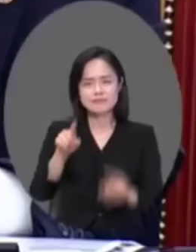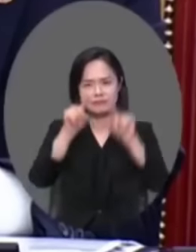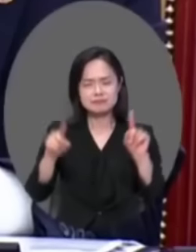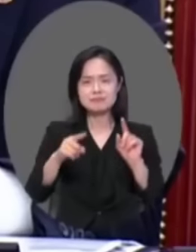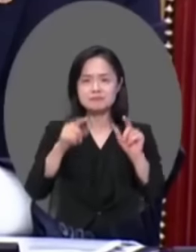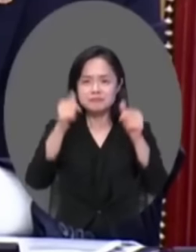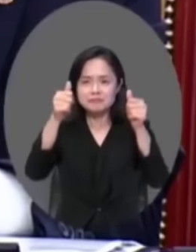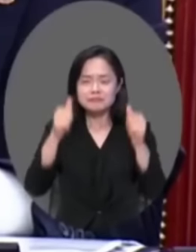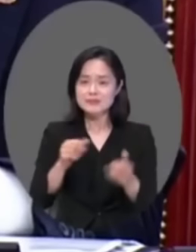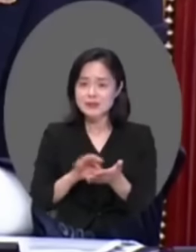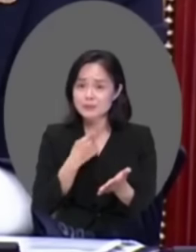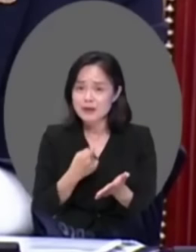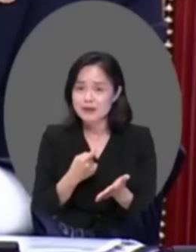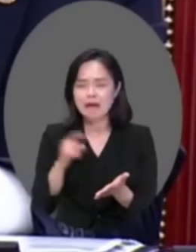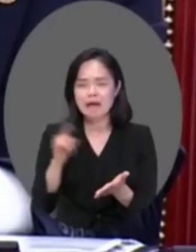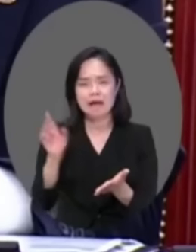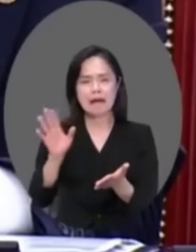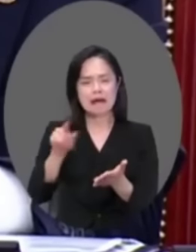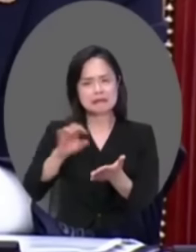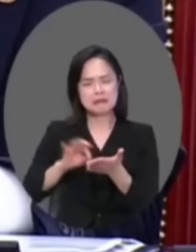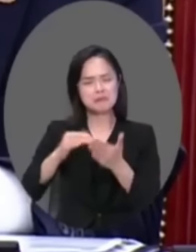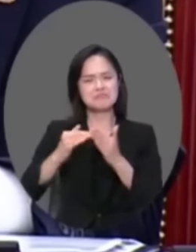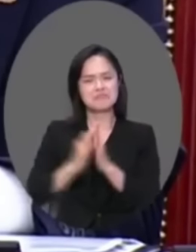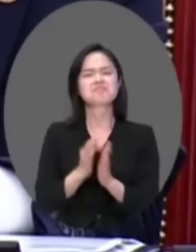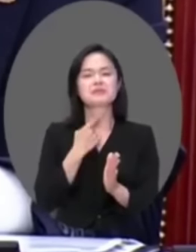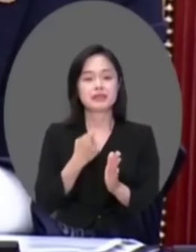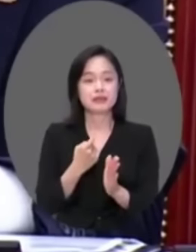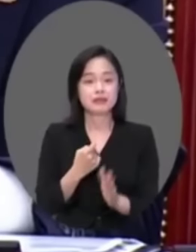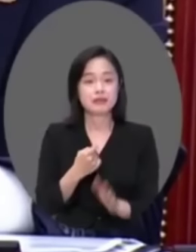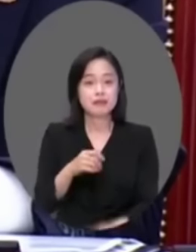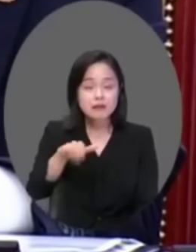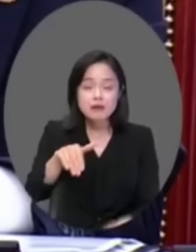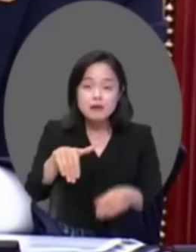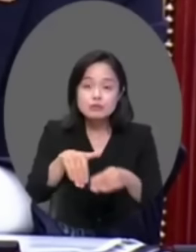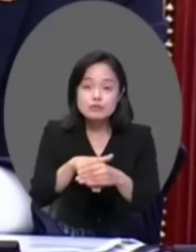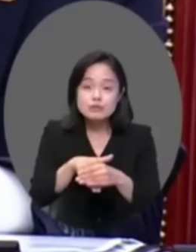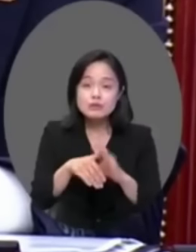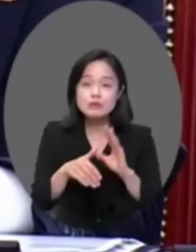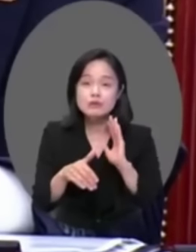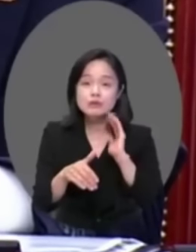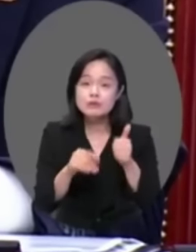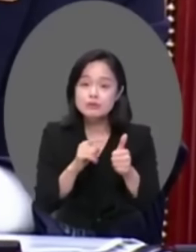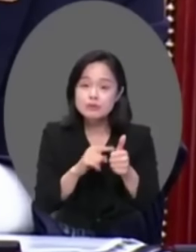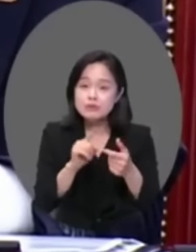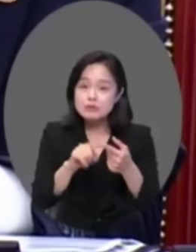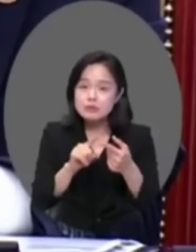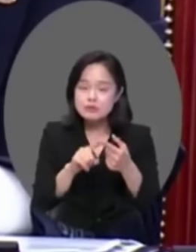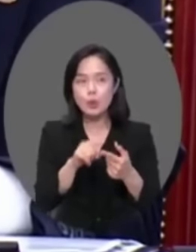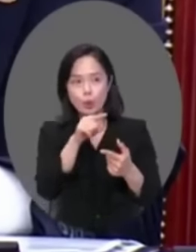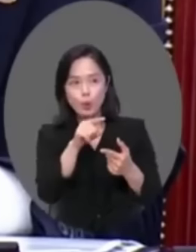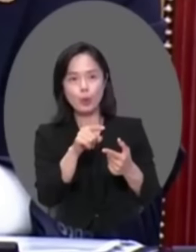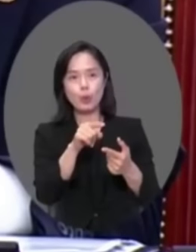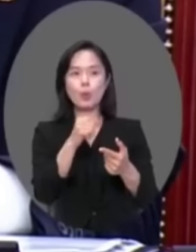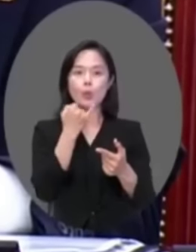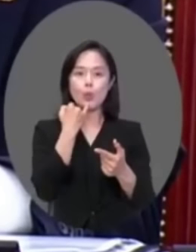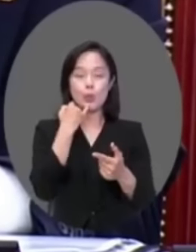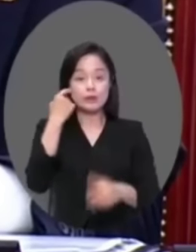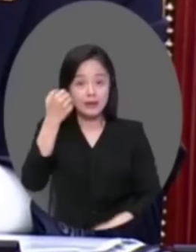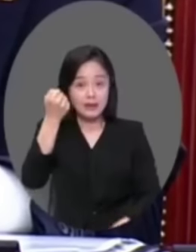대통령에 대해 가지고 호감을 갖고 계셨습니까 저 초안을 왜 만들어진 거죠 그러면 초안에 검토하는